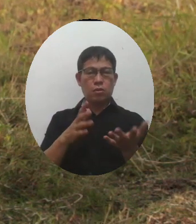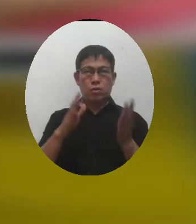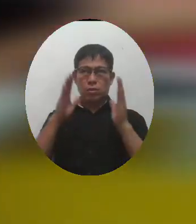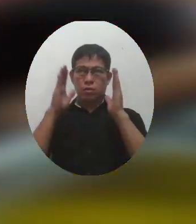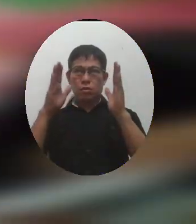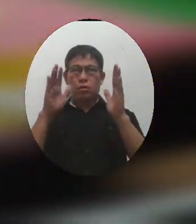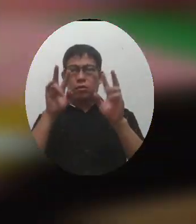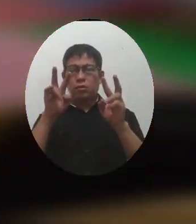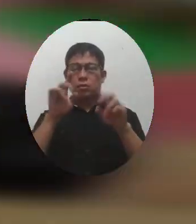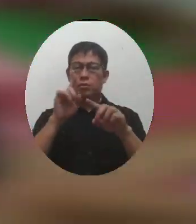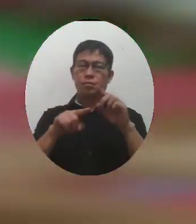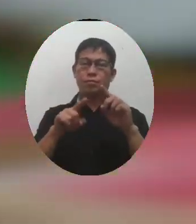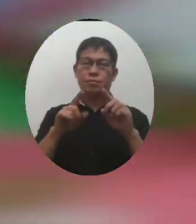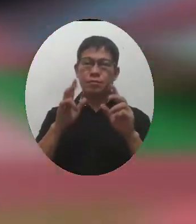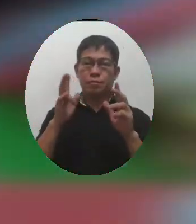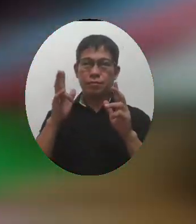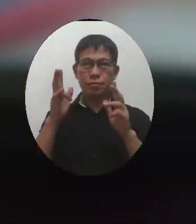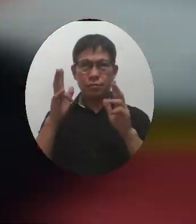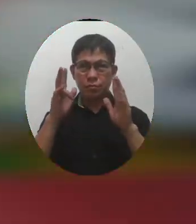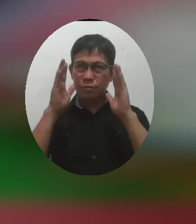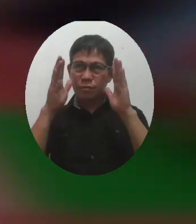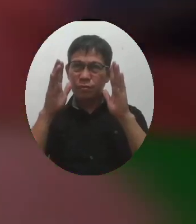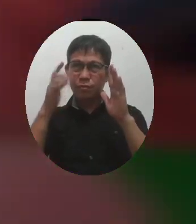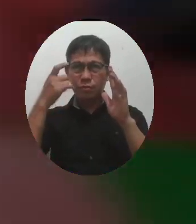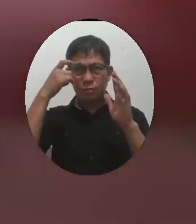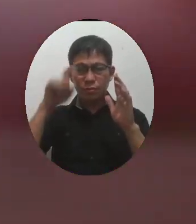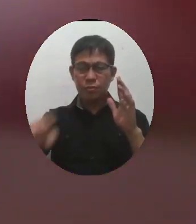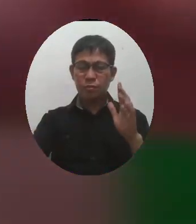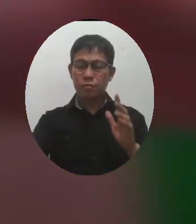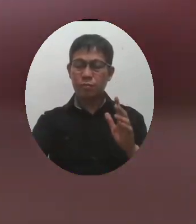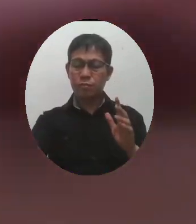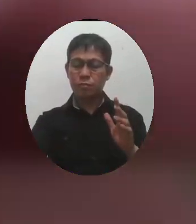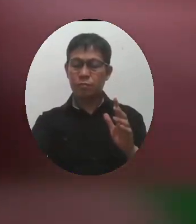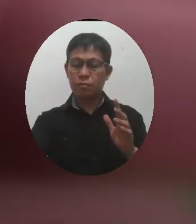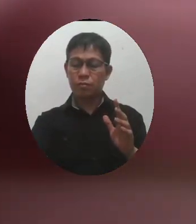siya pero hindi niya talaga naiintindihan.